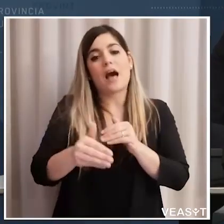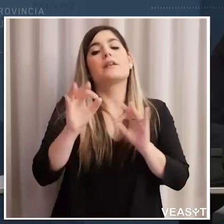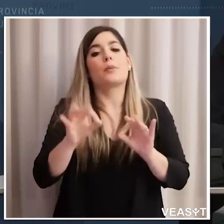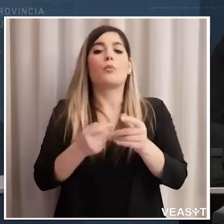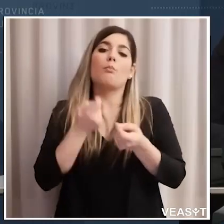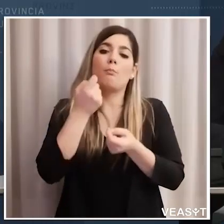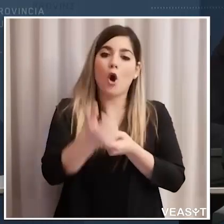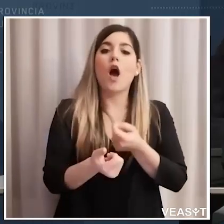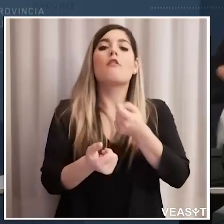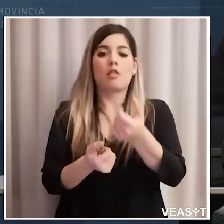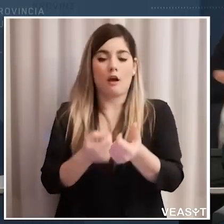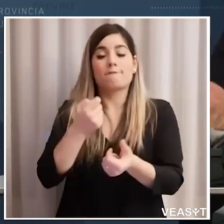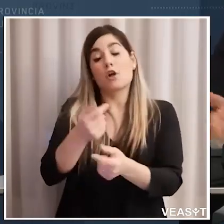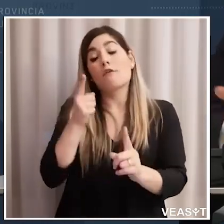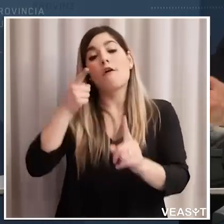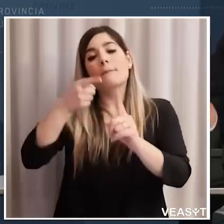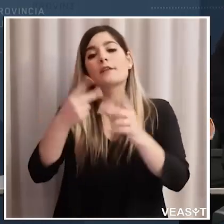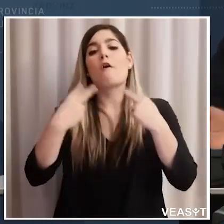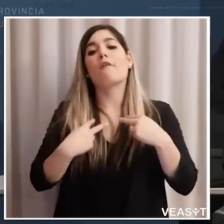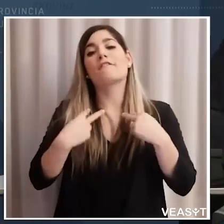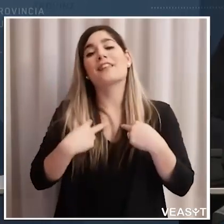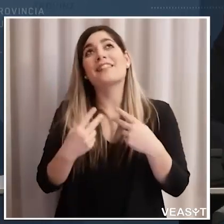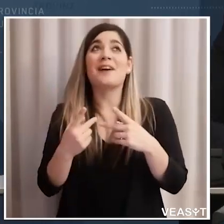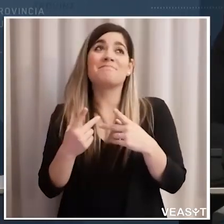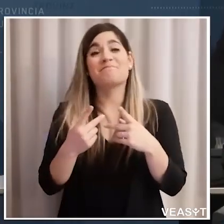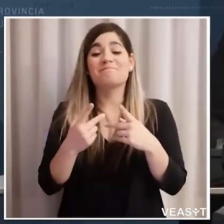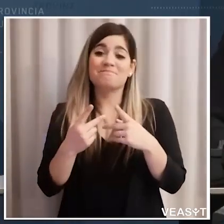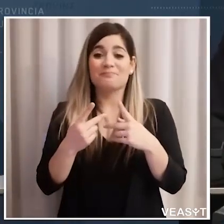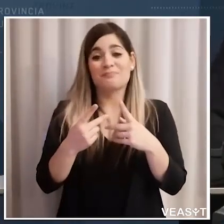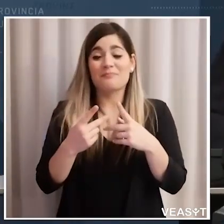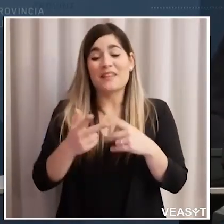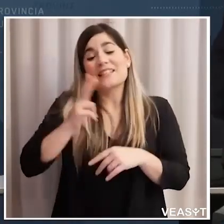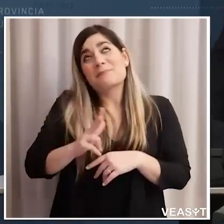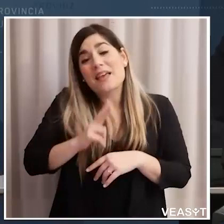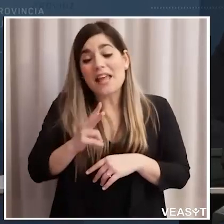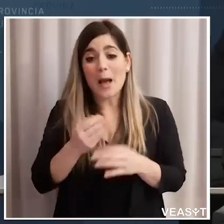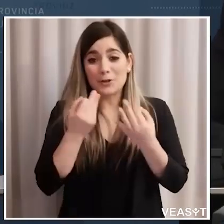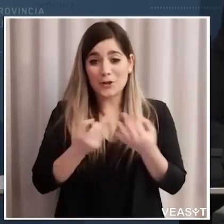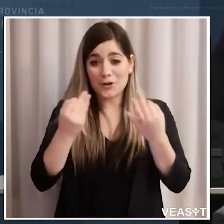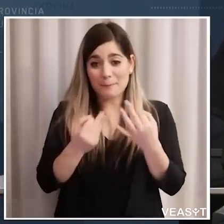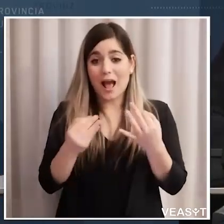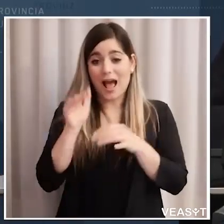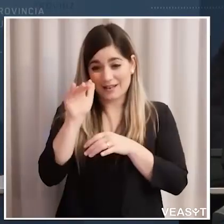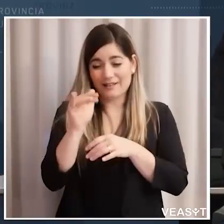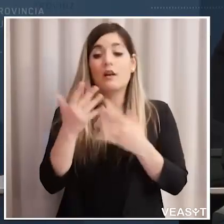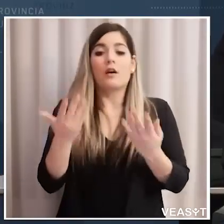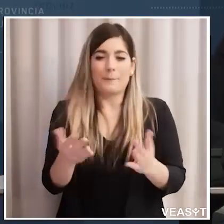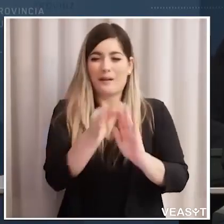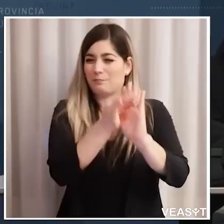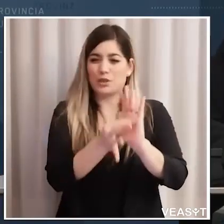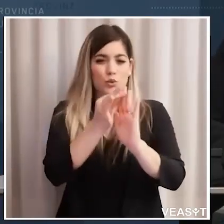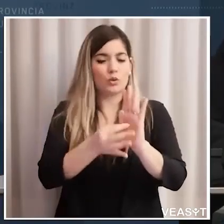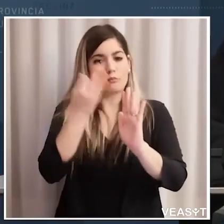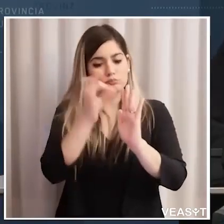ritornare alla vita, diciamo, alla vita si spera normale, si spera, però chiaramente con delle misure